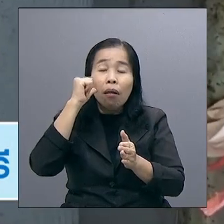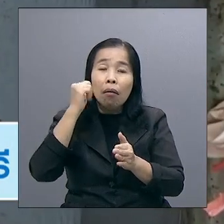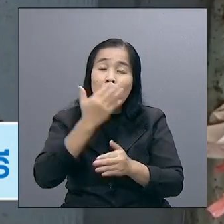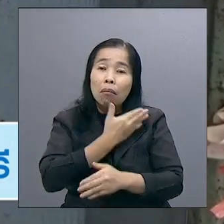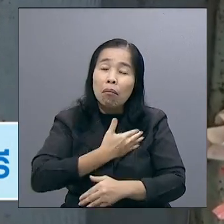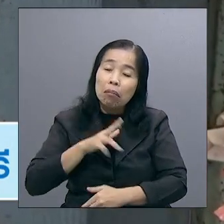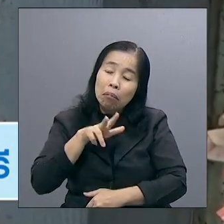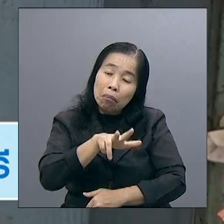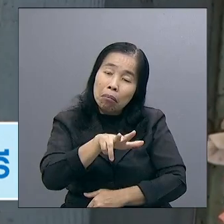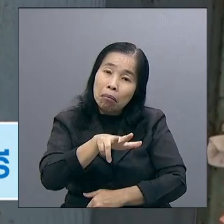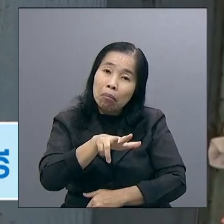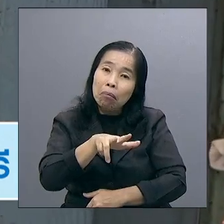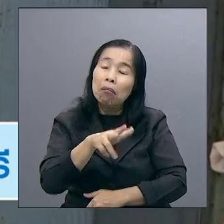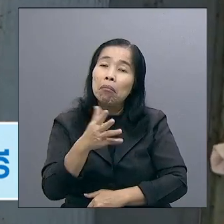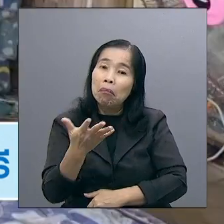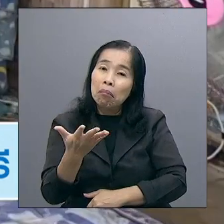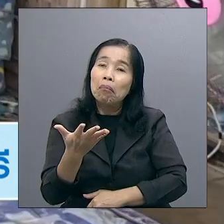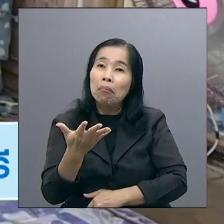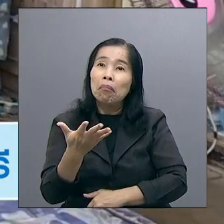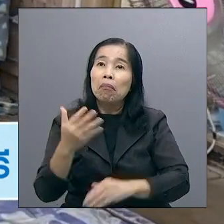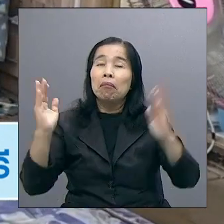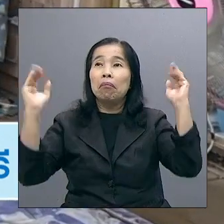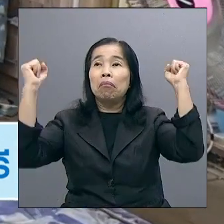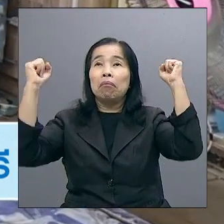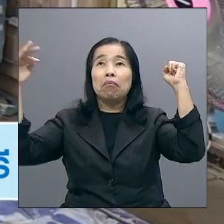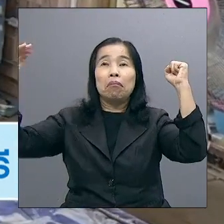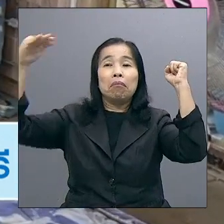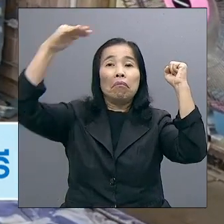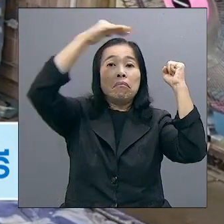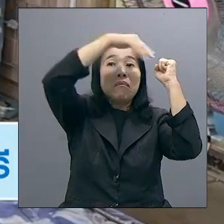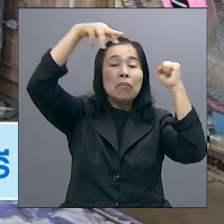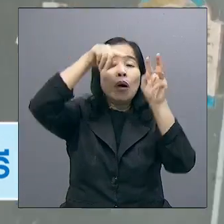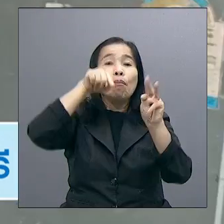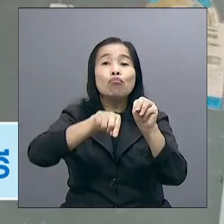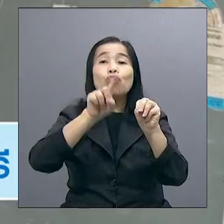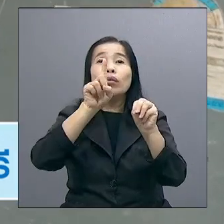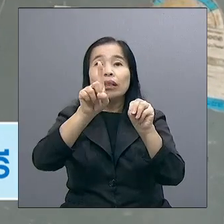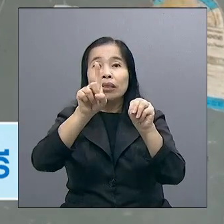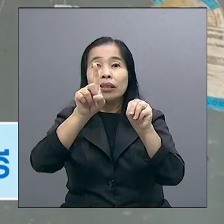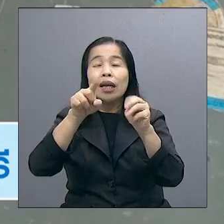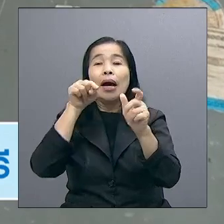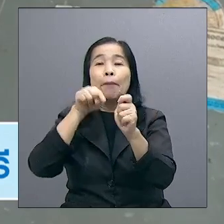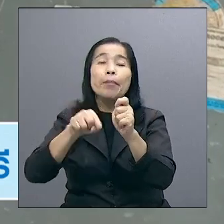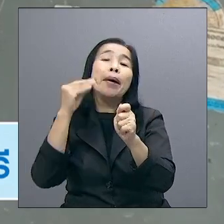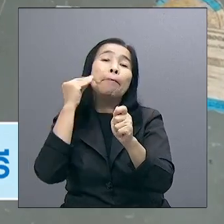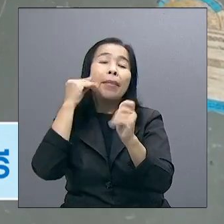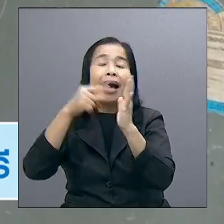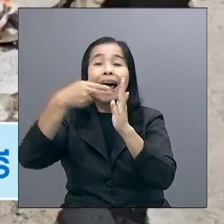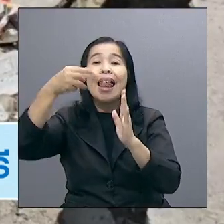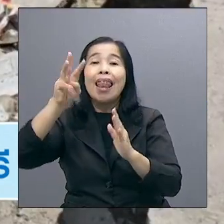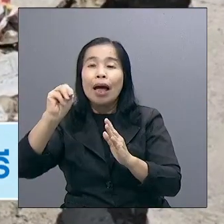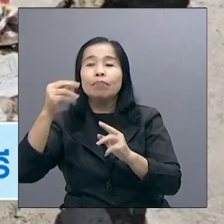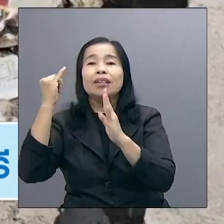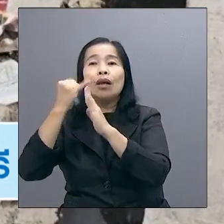3 คนค่ะที่บริเวณใ้สภาน ข้ามปากอ่าวบางตะบูลหมู 1 ตะบบางตะบูล อำเภอบ้านแลม จหวเทปุรี